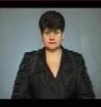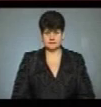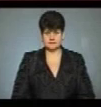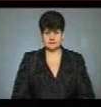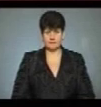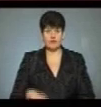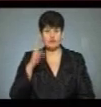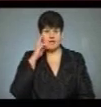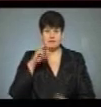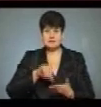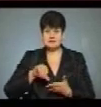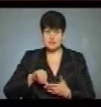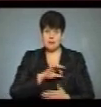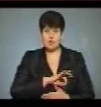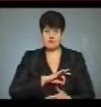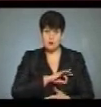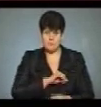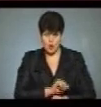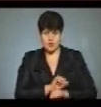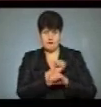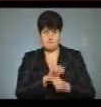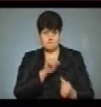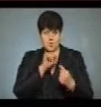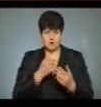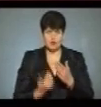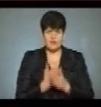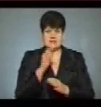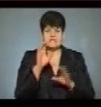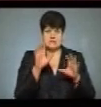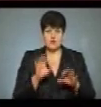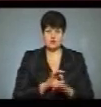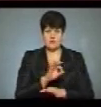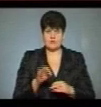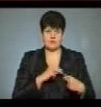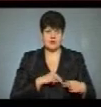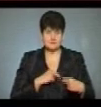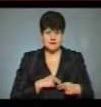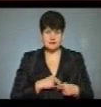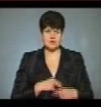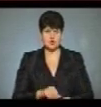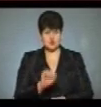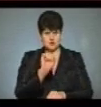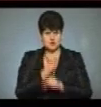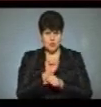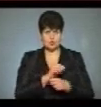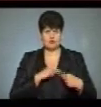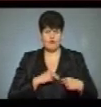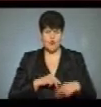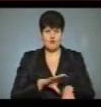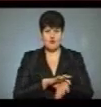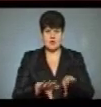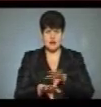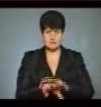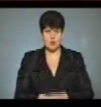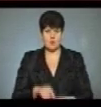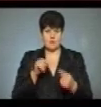У Києві представники профспілок протестували проти нового законопроєкту про працю із плакатами «Стоп трудовому рабству», «Проти